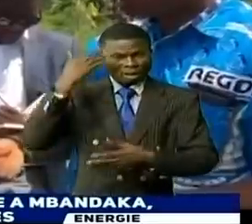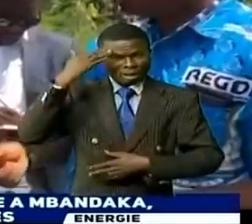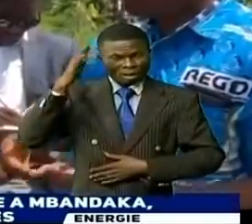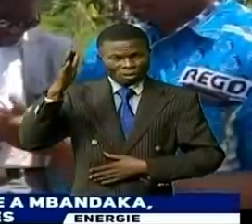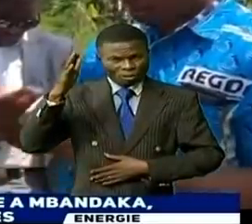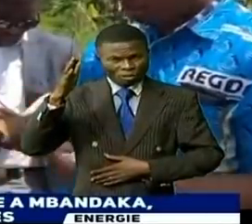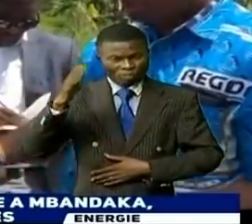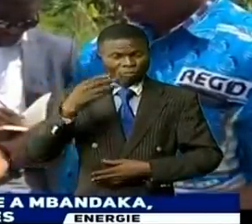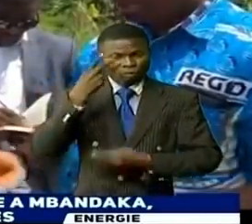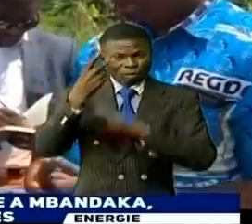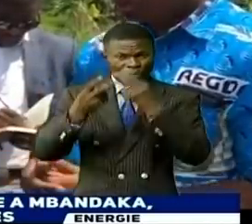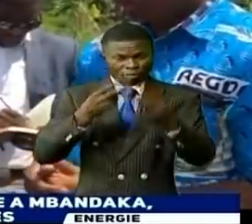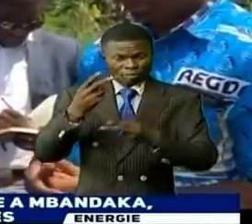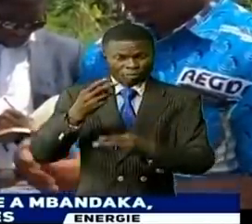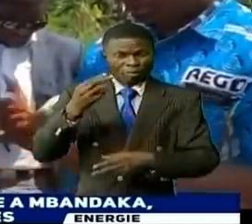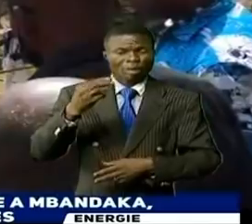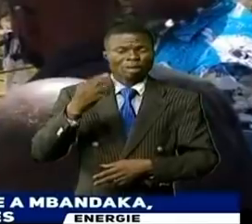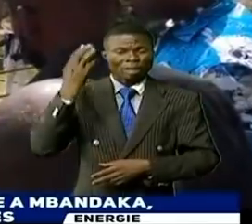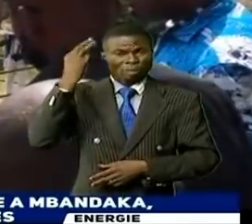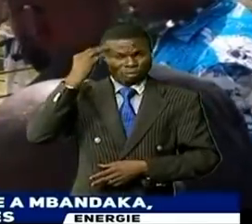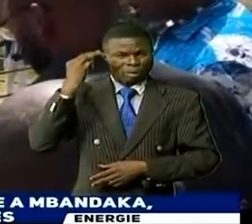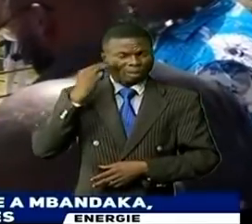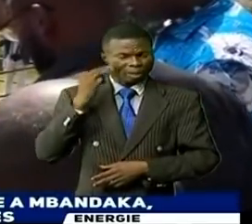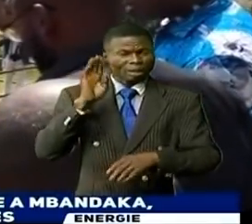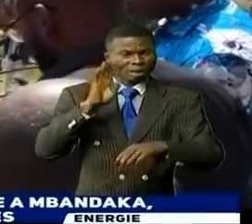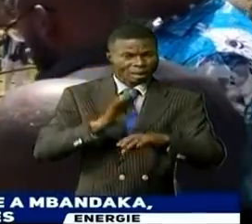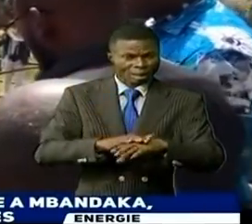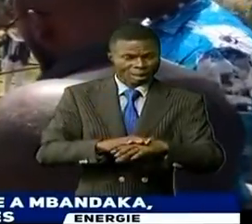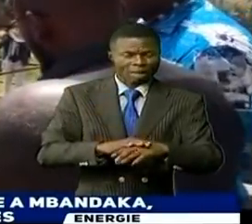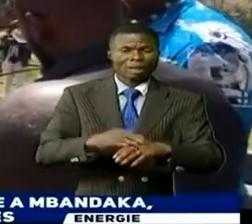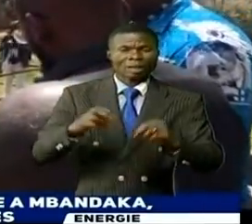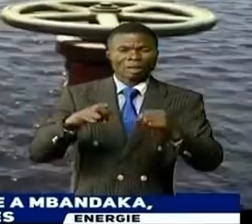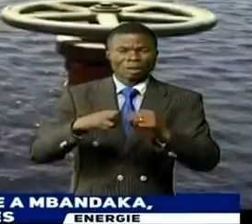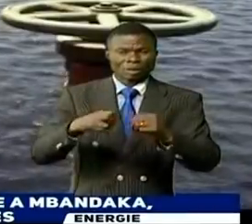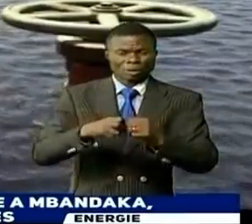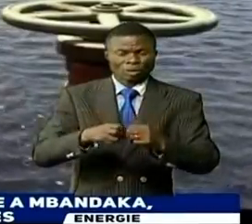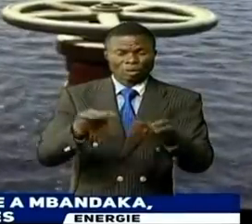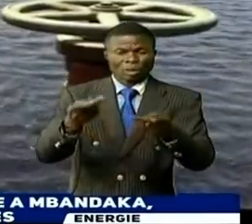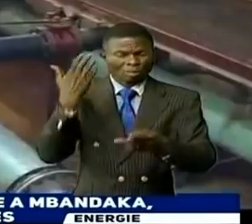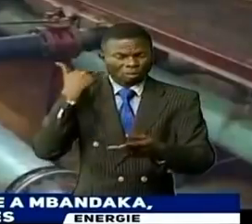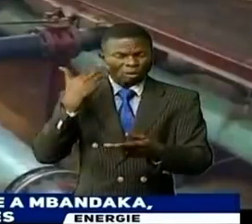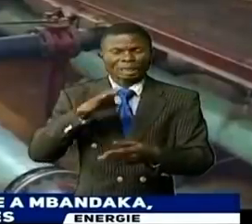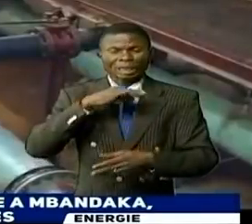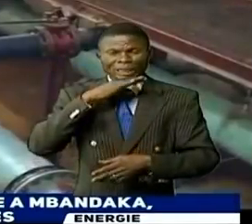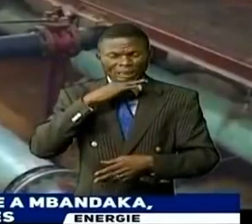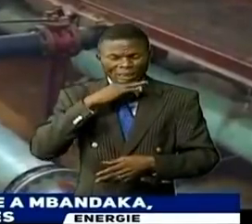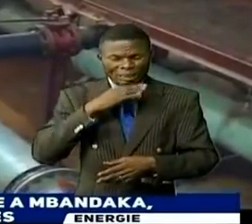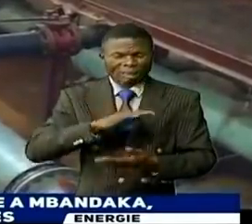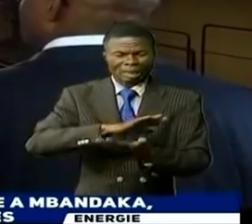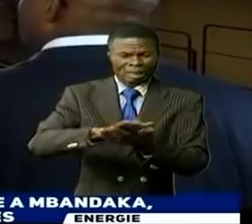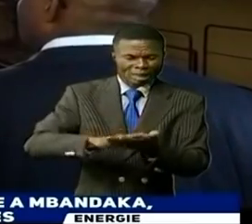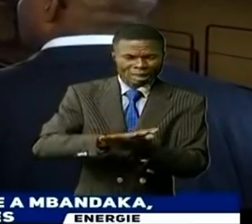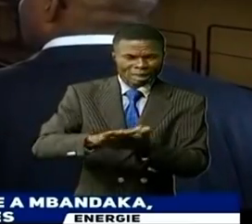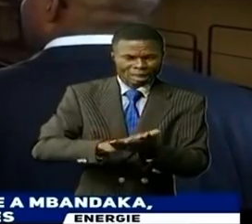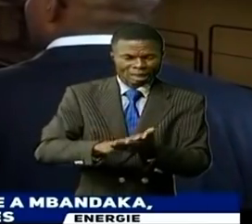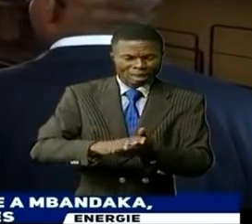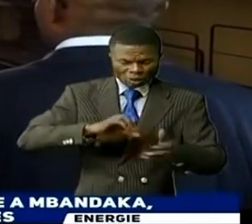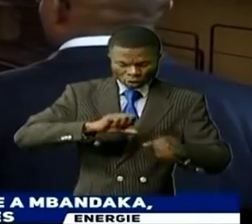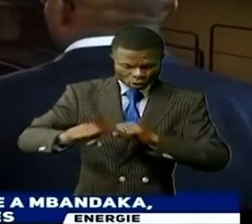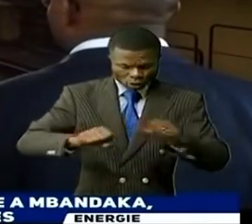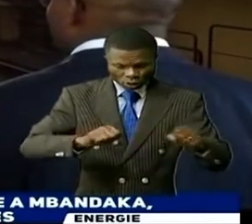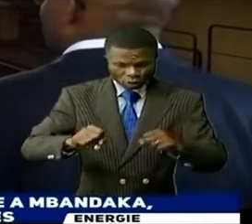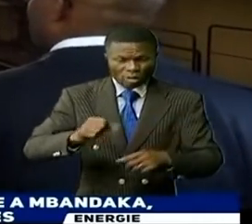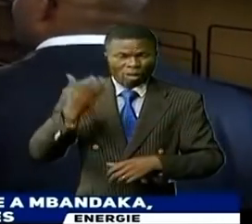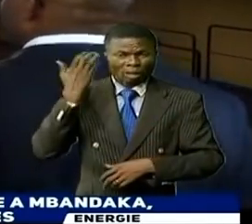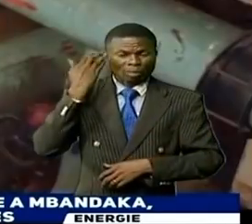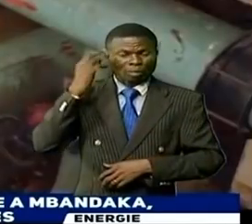été visitée par le ministre des Ressources hydrauliques et électricité. Du captage d'eau brute, la chaîne de traitement en passant par le laboratoire, Olivier